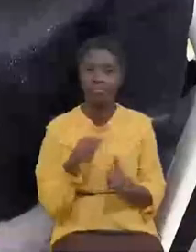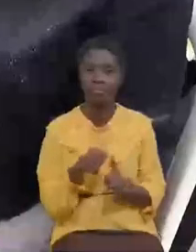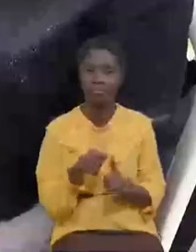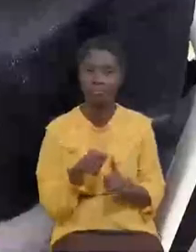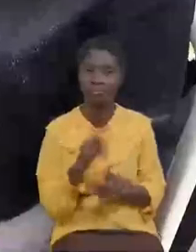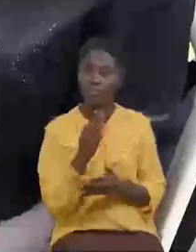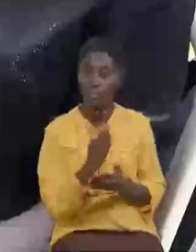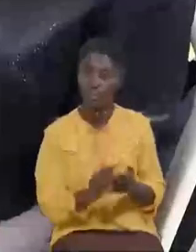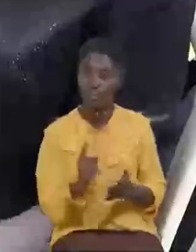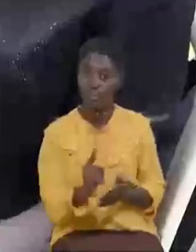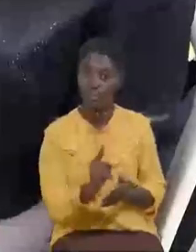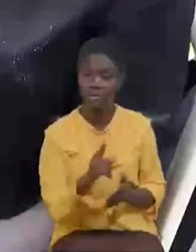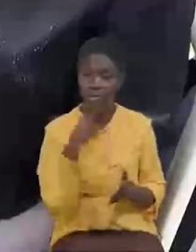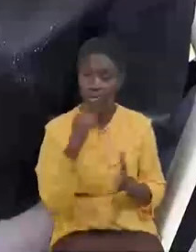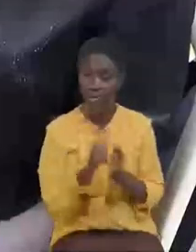lorsque quelqu'un dit